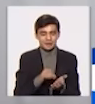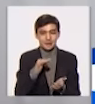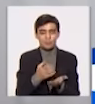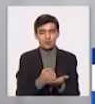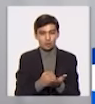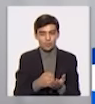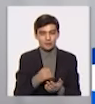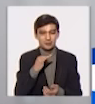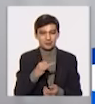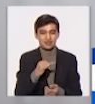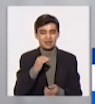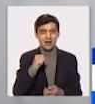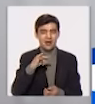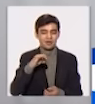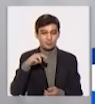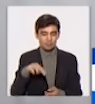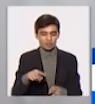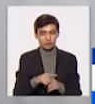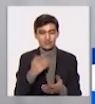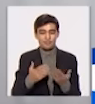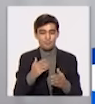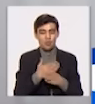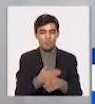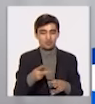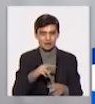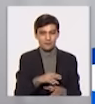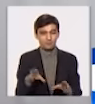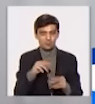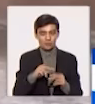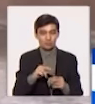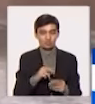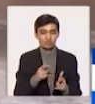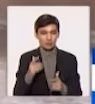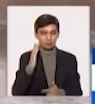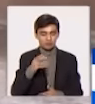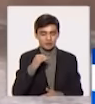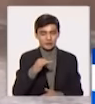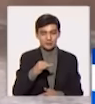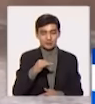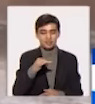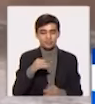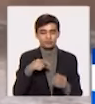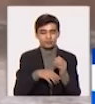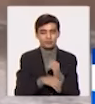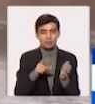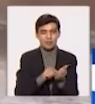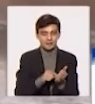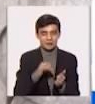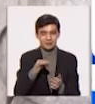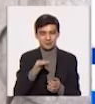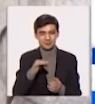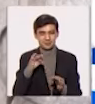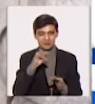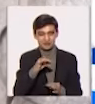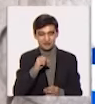және атаулы әлеуметтік көмектерді индексациялау үшін шаралар қабылданады. Индексациялаудан кейін зейнетақы мен жәрдемақылардың